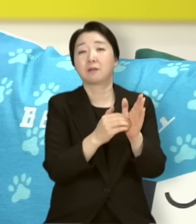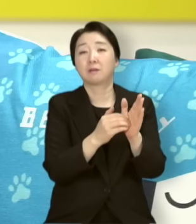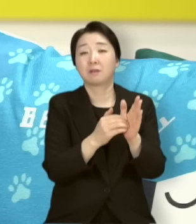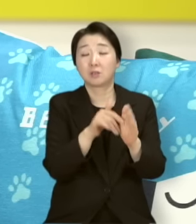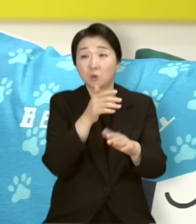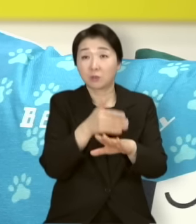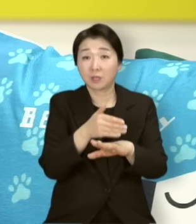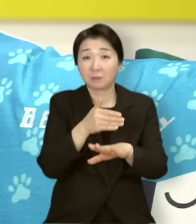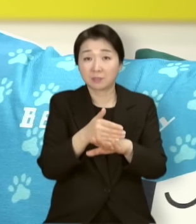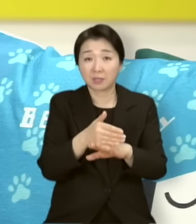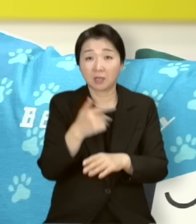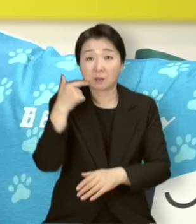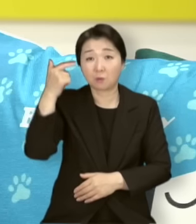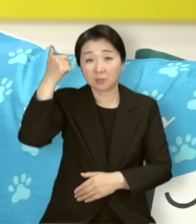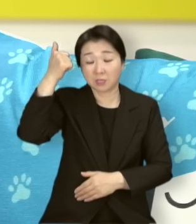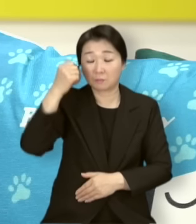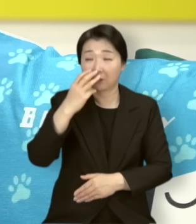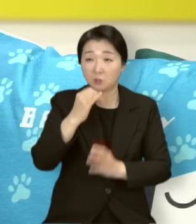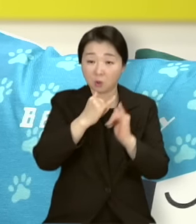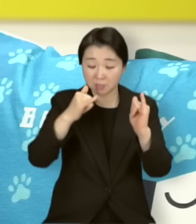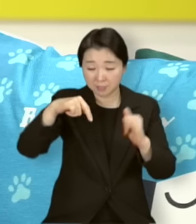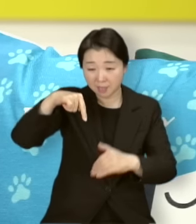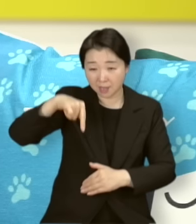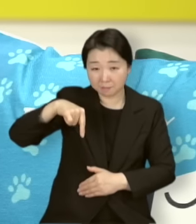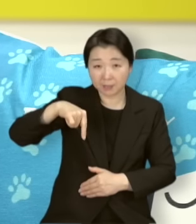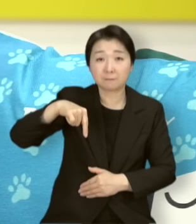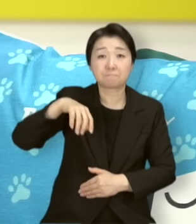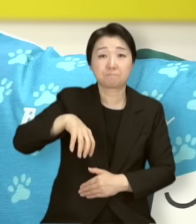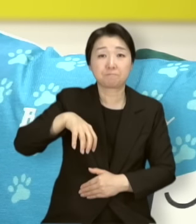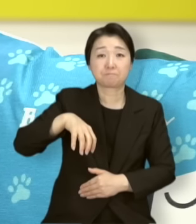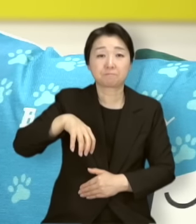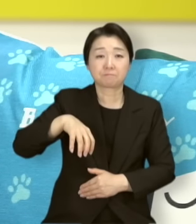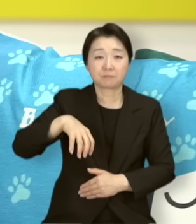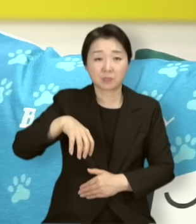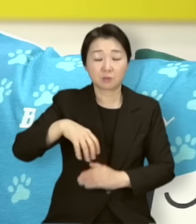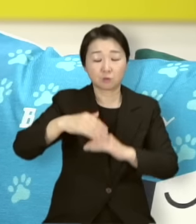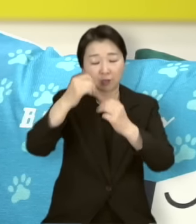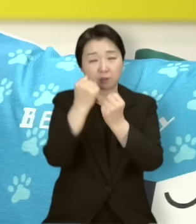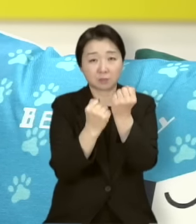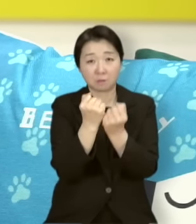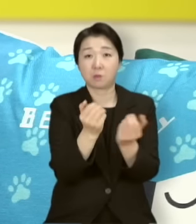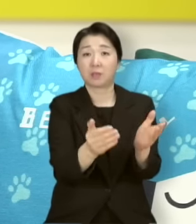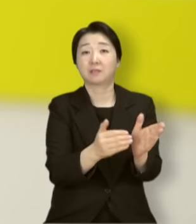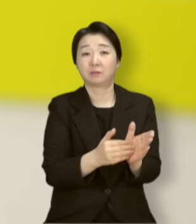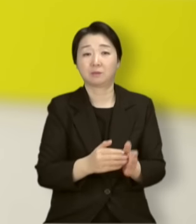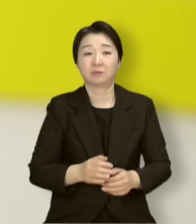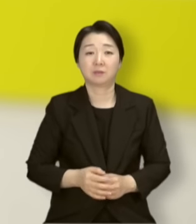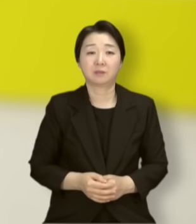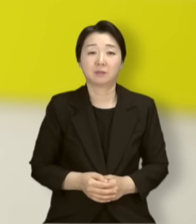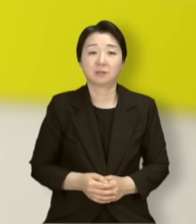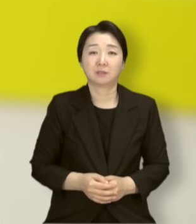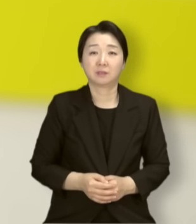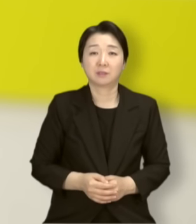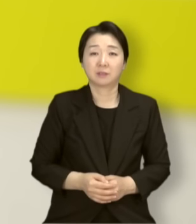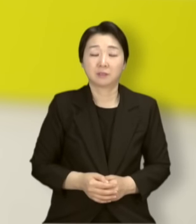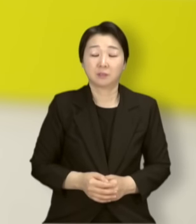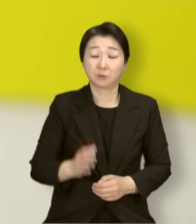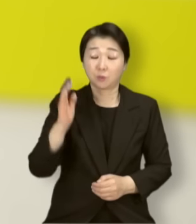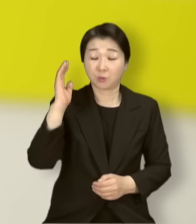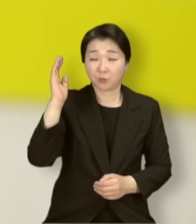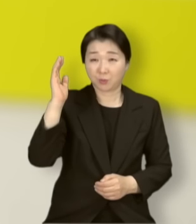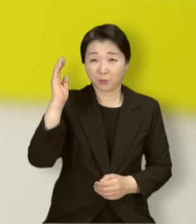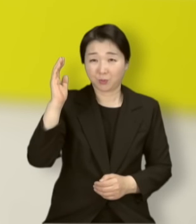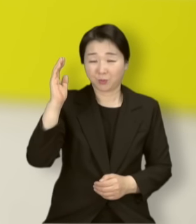목사님이 전교우 앞에서 네. 그 과정을 전부 다 설명하게 하고 그리고 강단에 내려와서